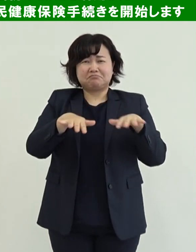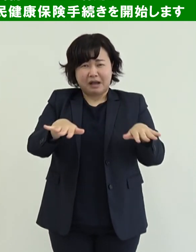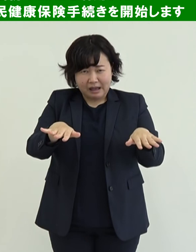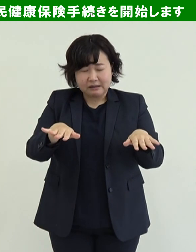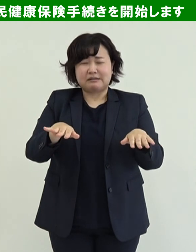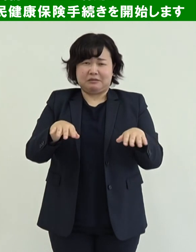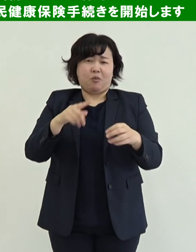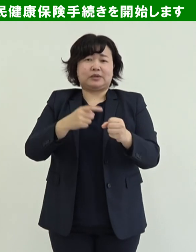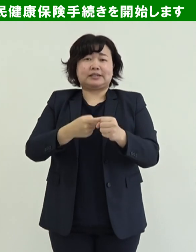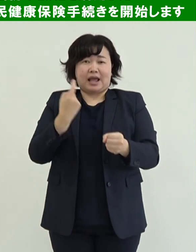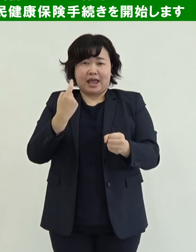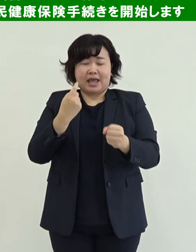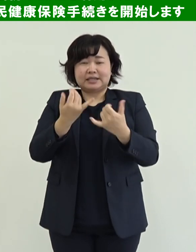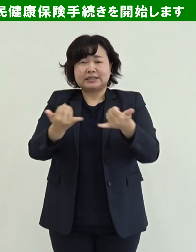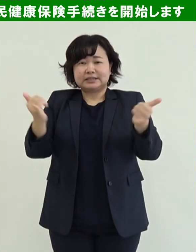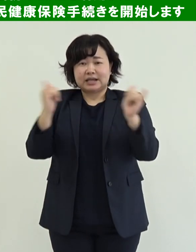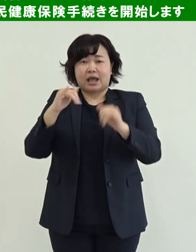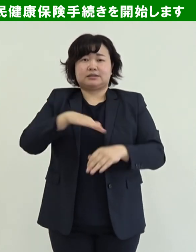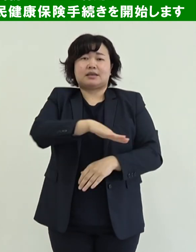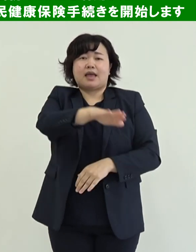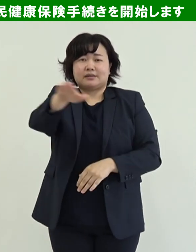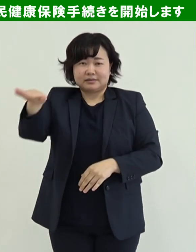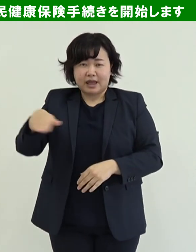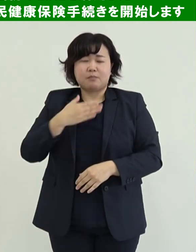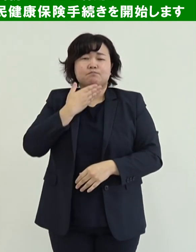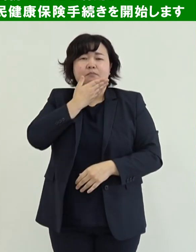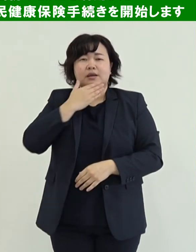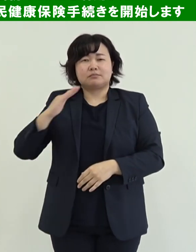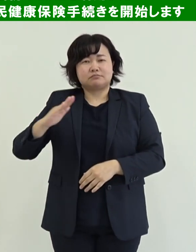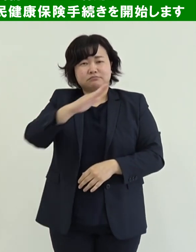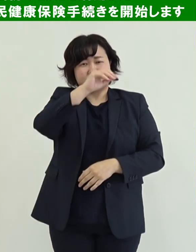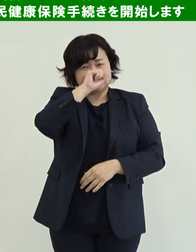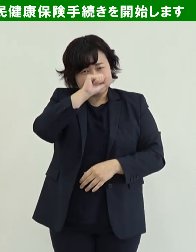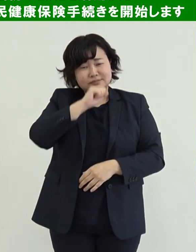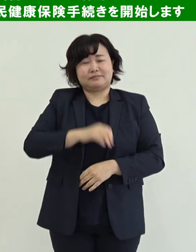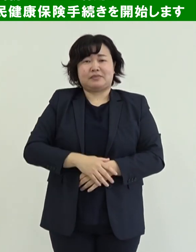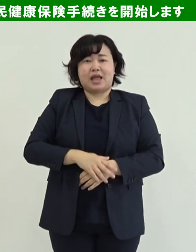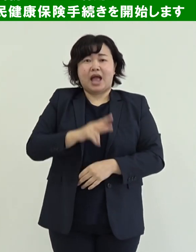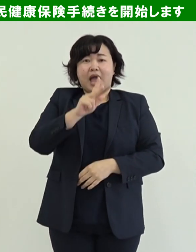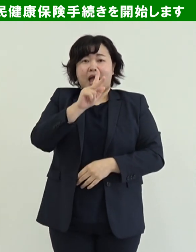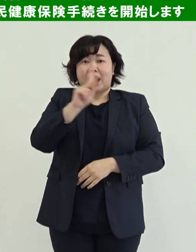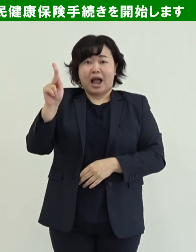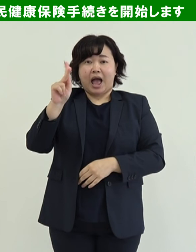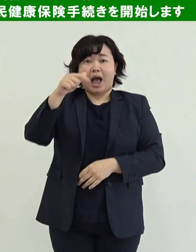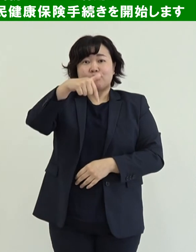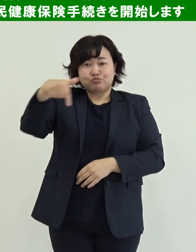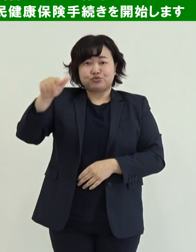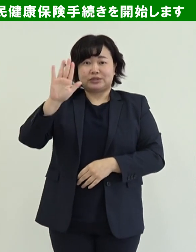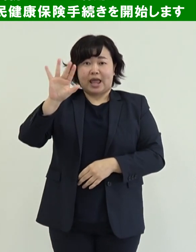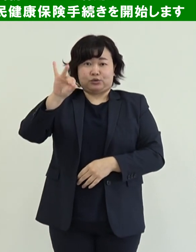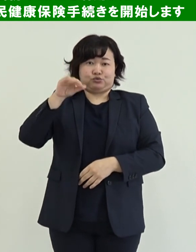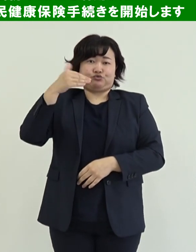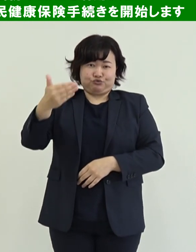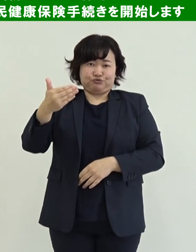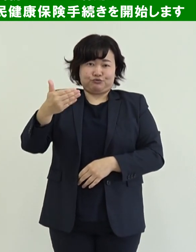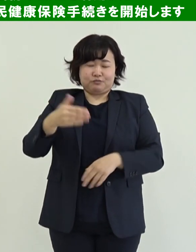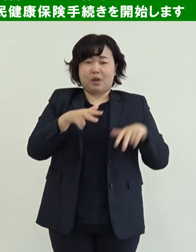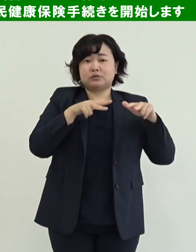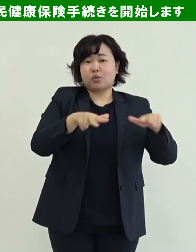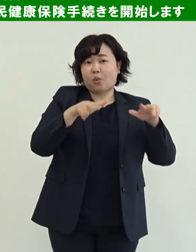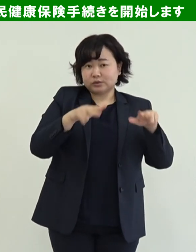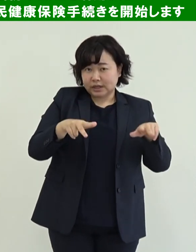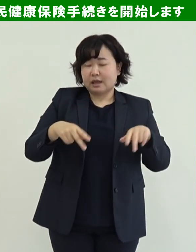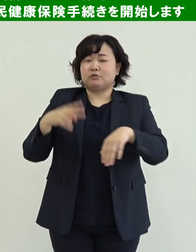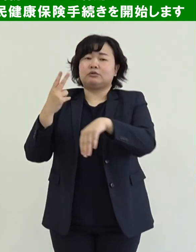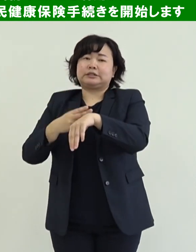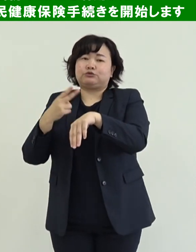のケーキとして社会全体がアップデートするようにということで夜がブティックですねあのガバメントとテクノロジー組み合わせ